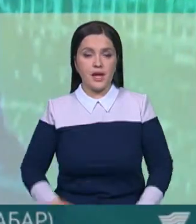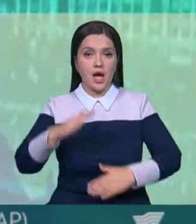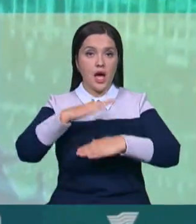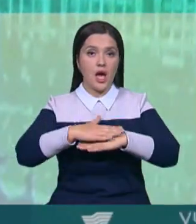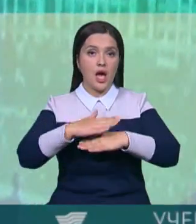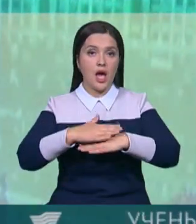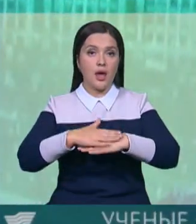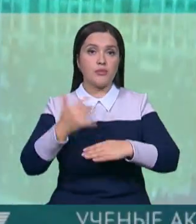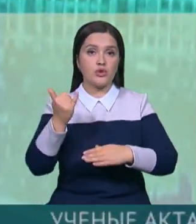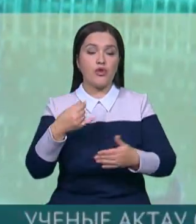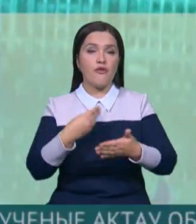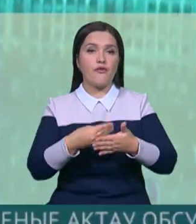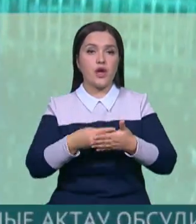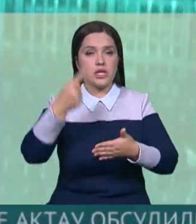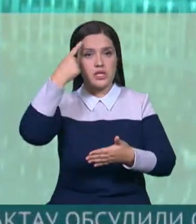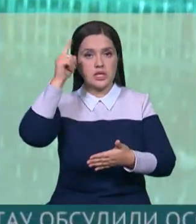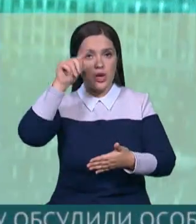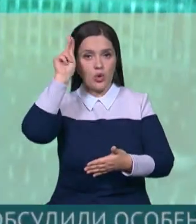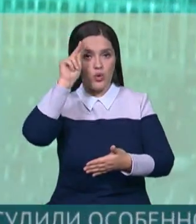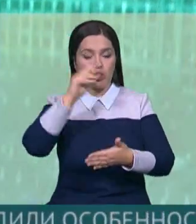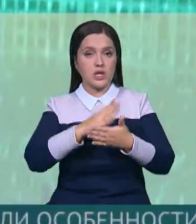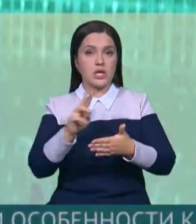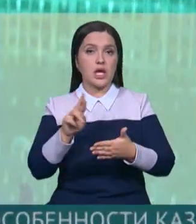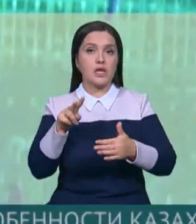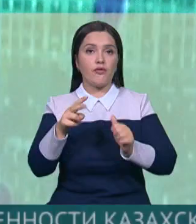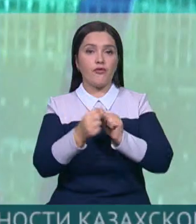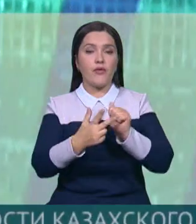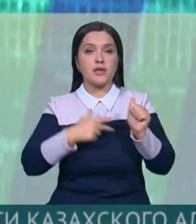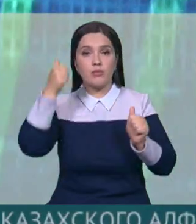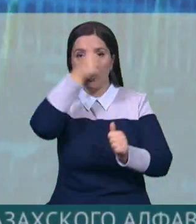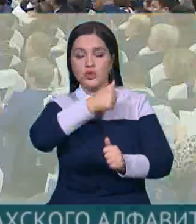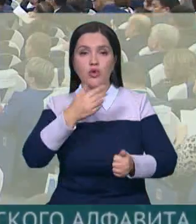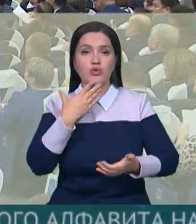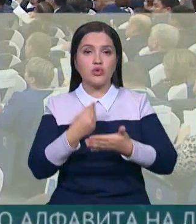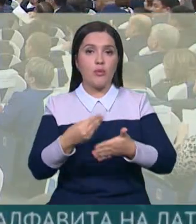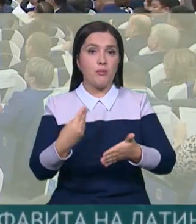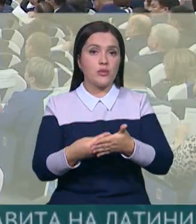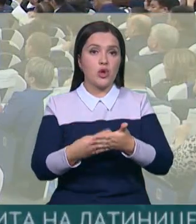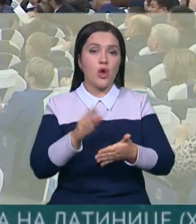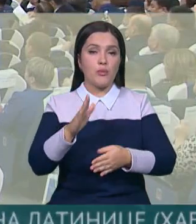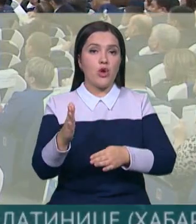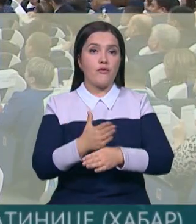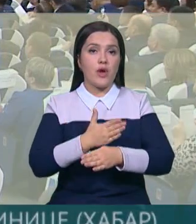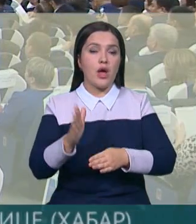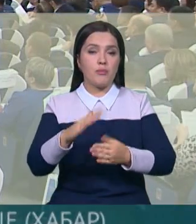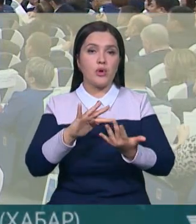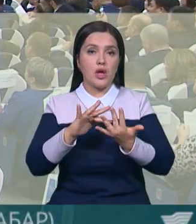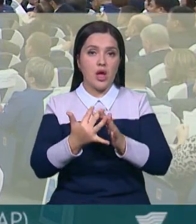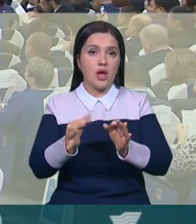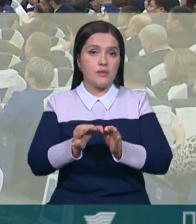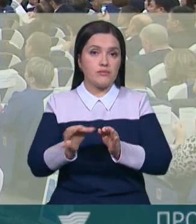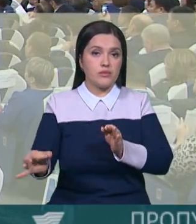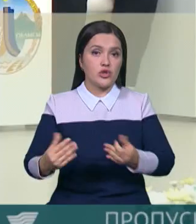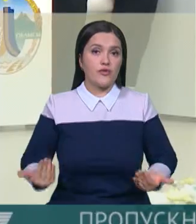Акимы повышают уровень финансовых знаний. С января 2018 года собственные бюджеты будут формироваться в населенных пунктах,